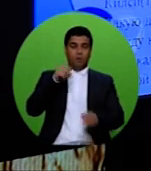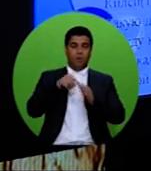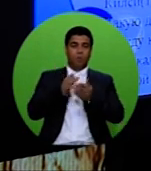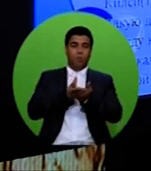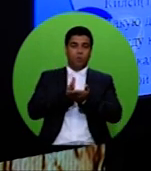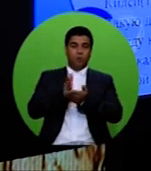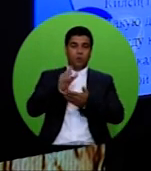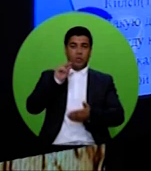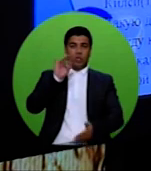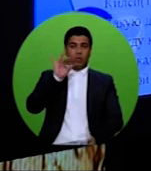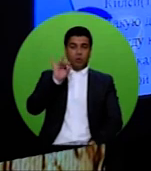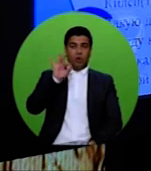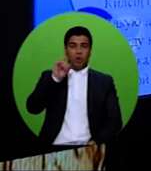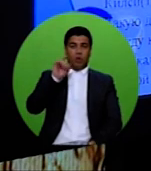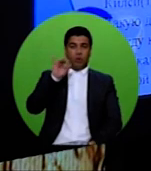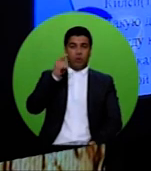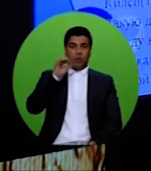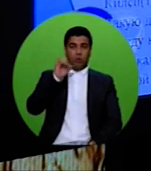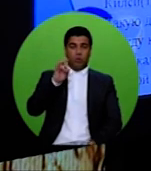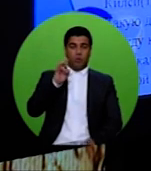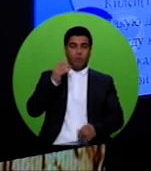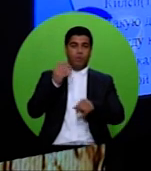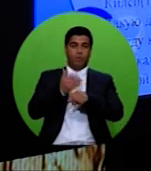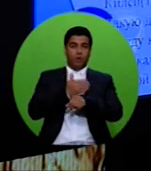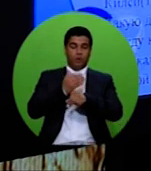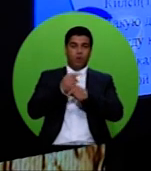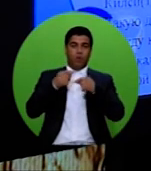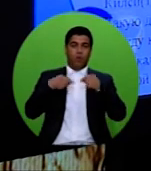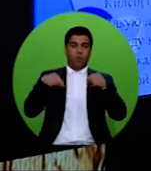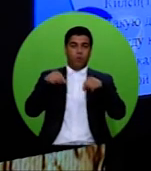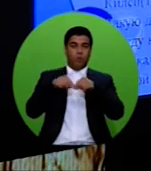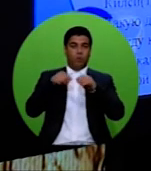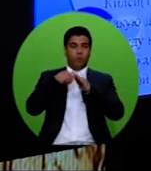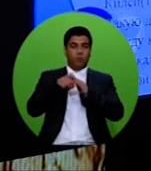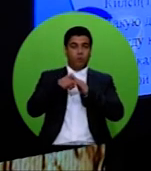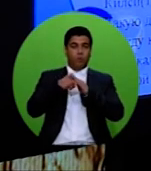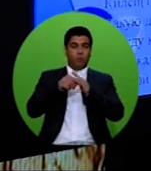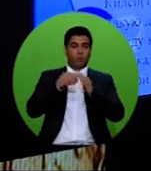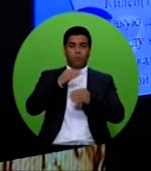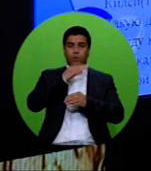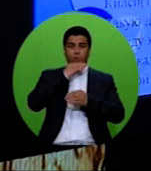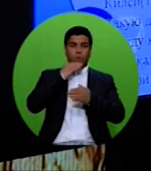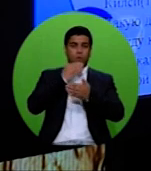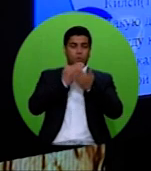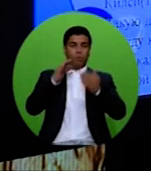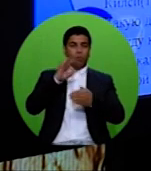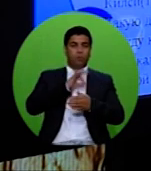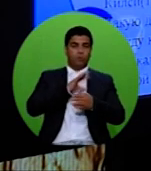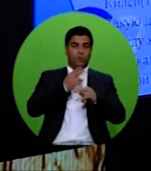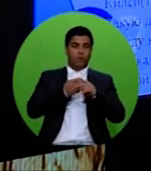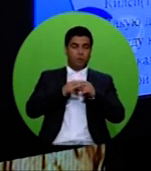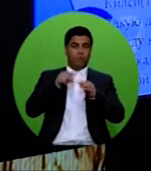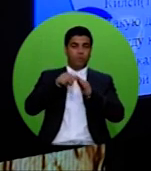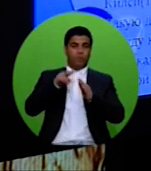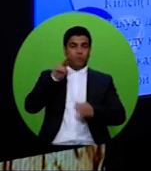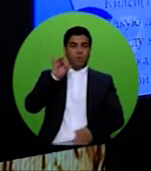из Черчик-Ахангаранского округа в Ферганский округ? Наверное, многие ребята пользовались этим